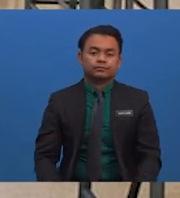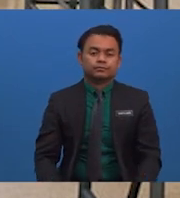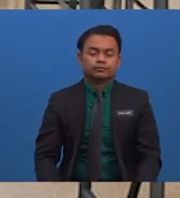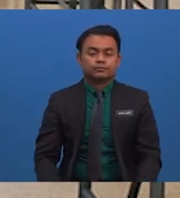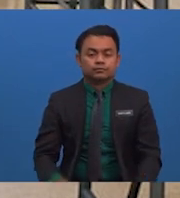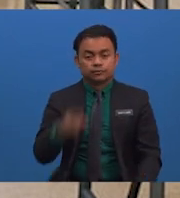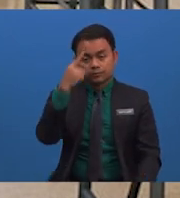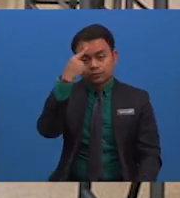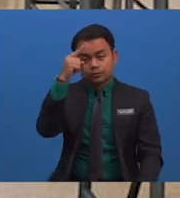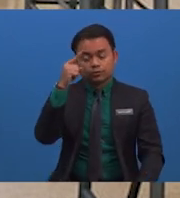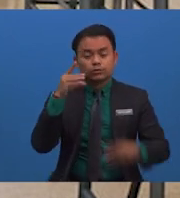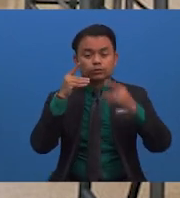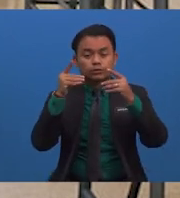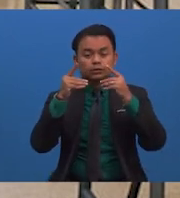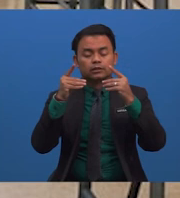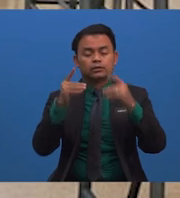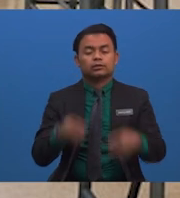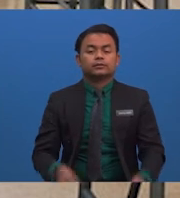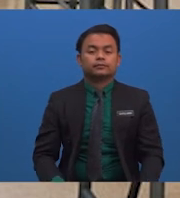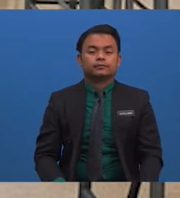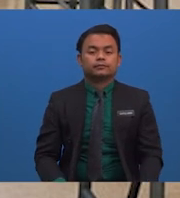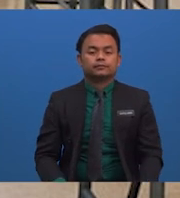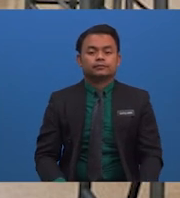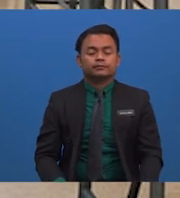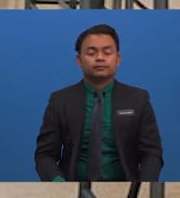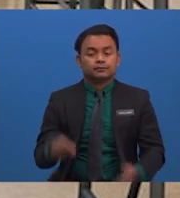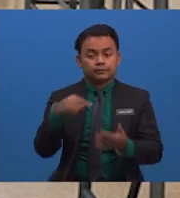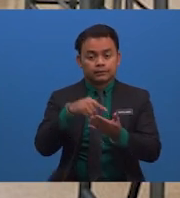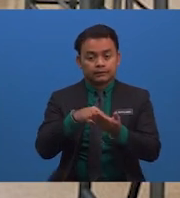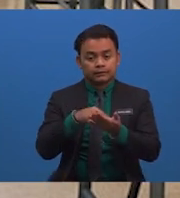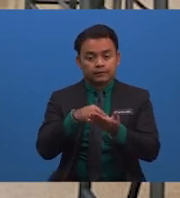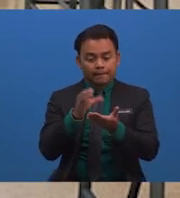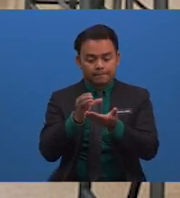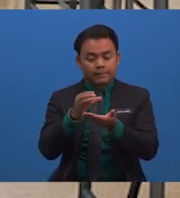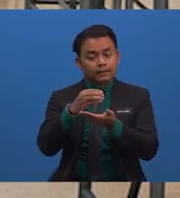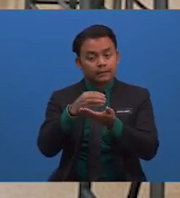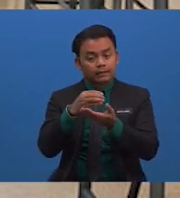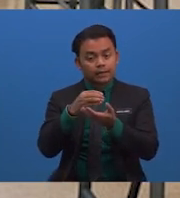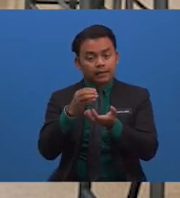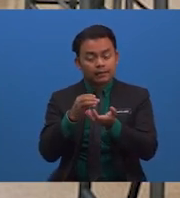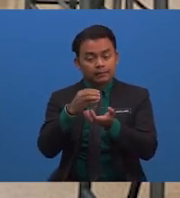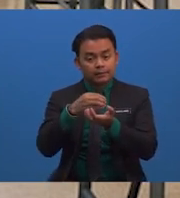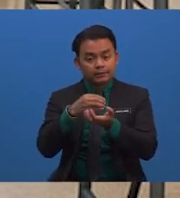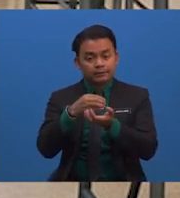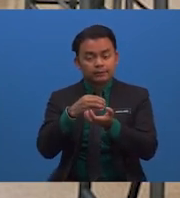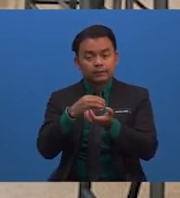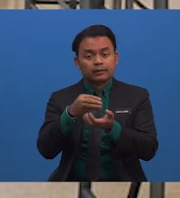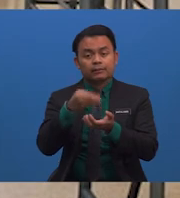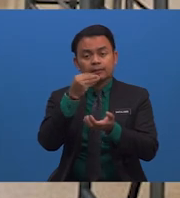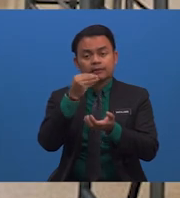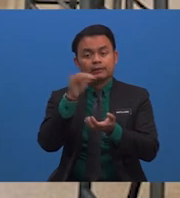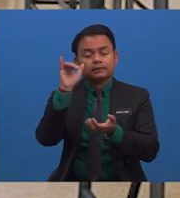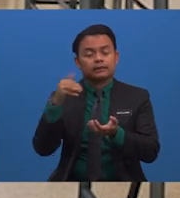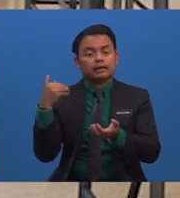Bagi dialog, ini bekal makanan yang berisi sandwich ialah Kiong bertanya kepada